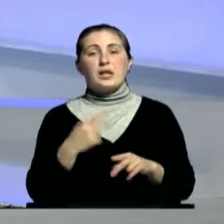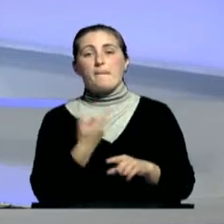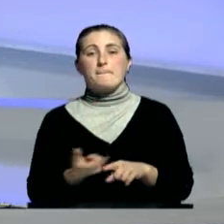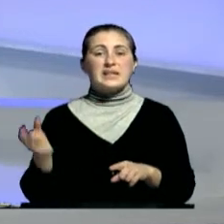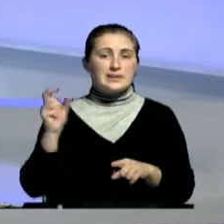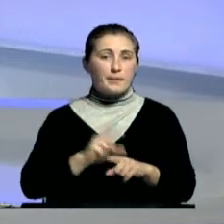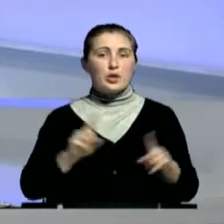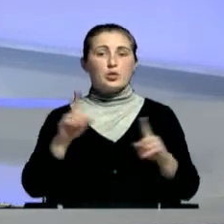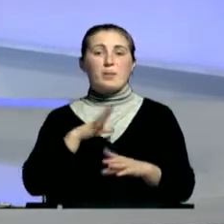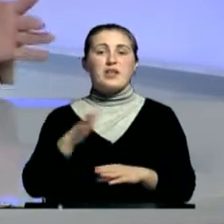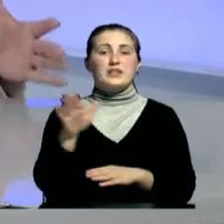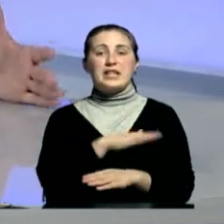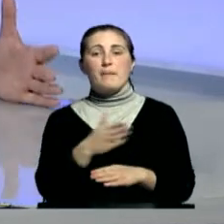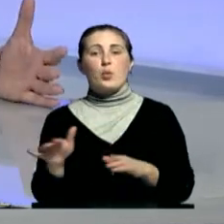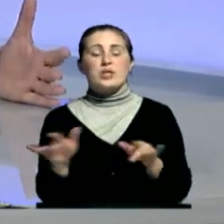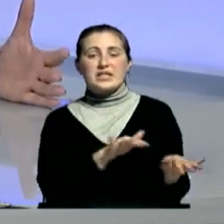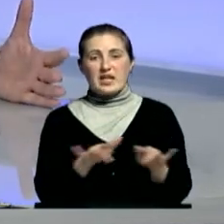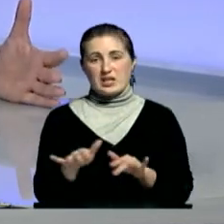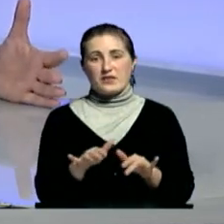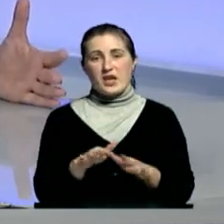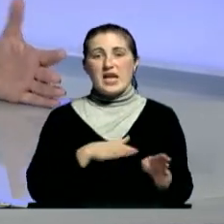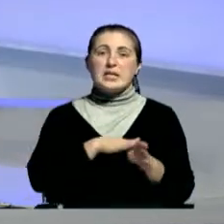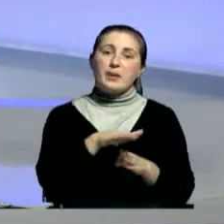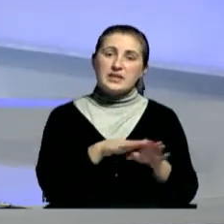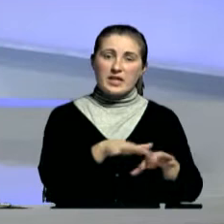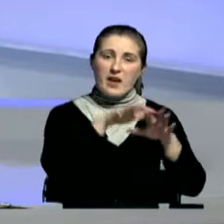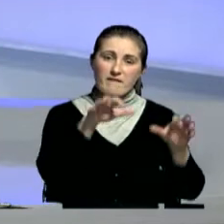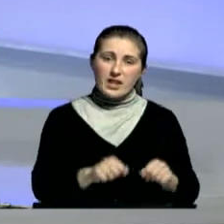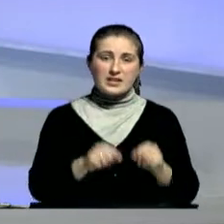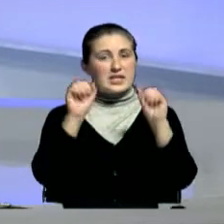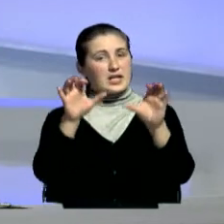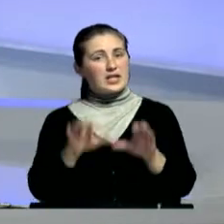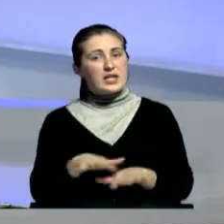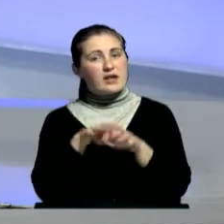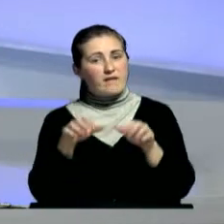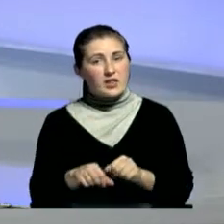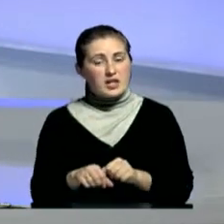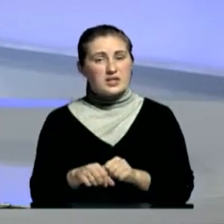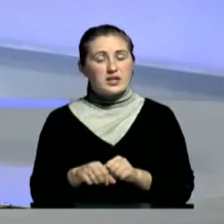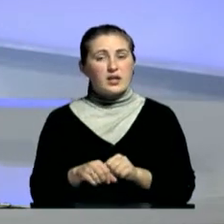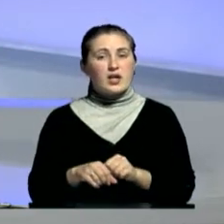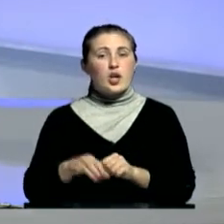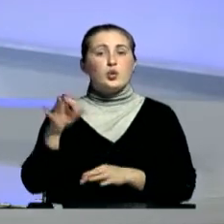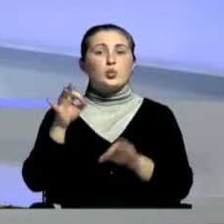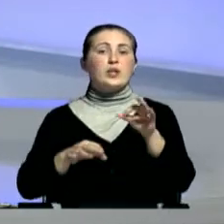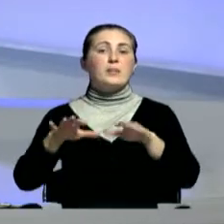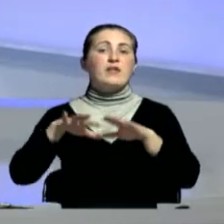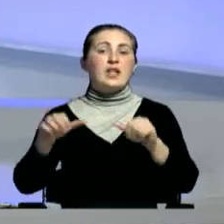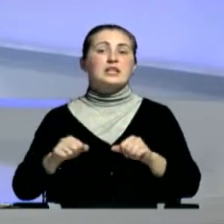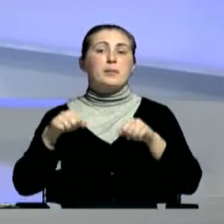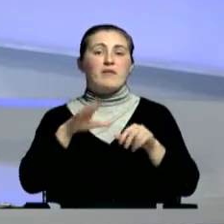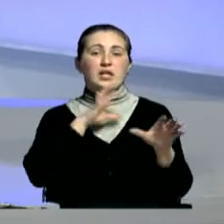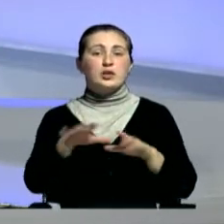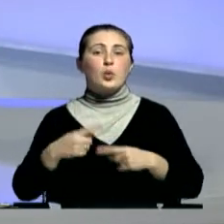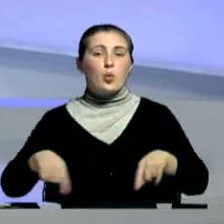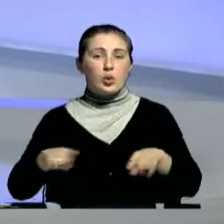максимально, чтобы было взаимодействие исполнительной власти, законодательной власти, судебной власти, правоохранительные органы,